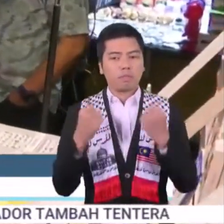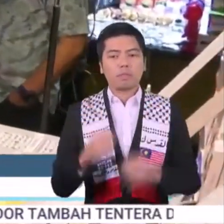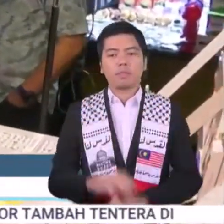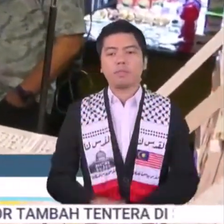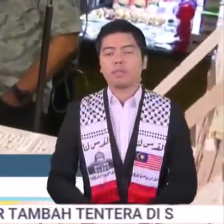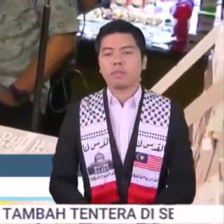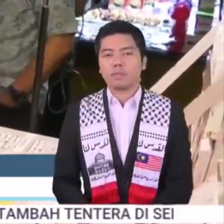penguatkuasaan